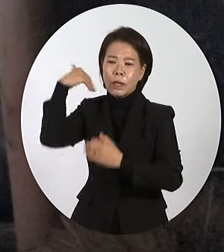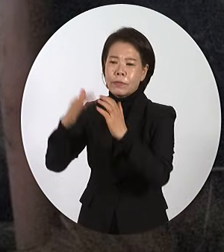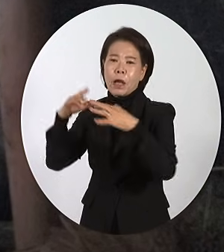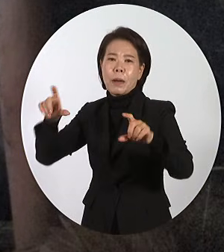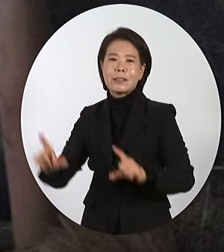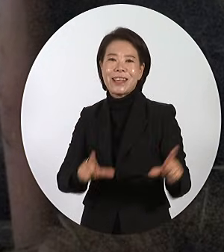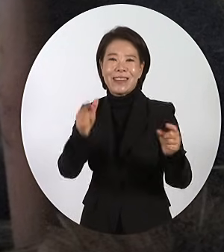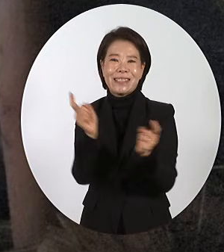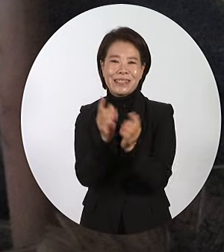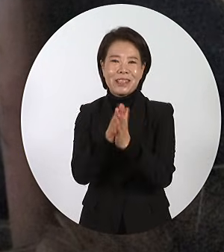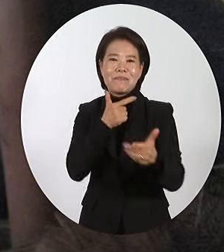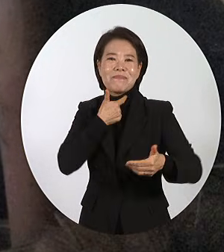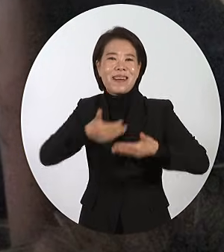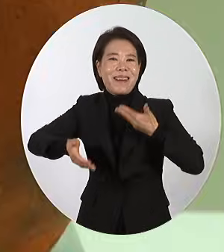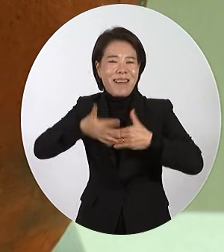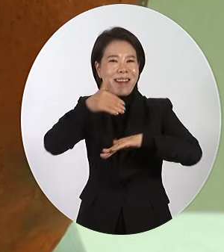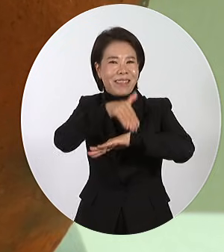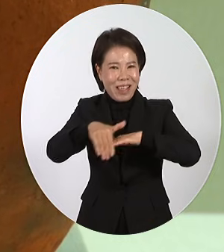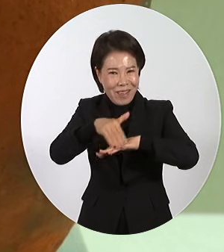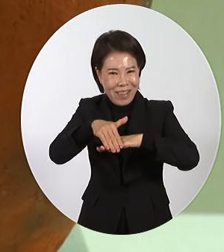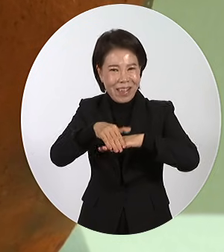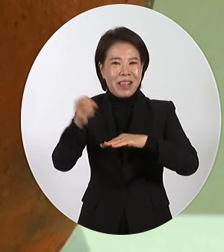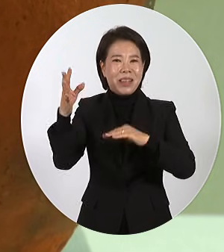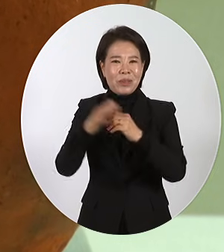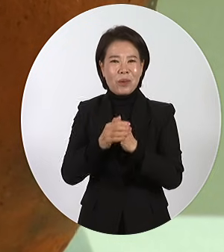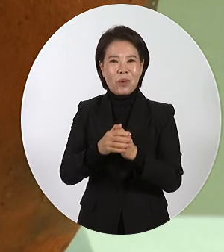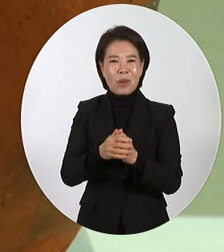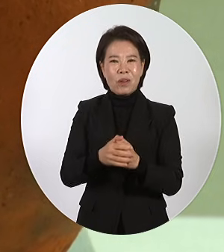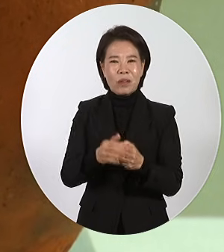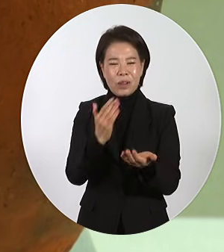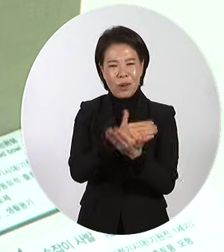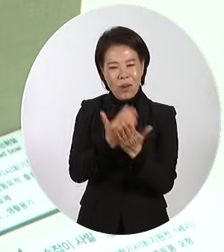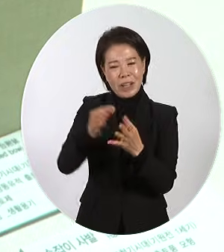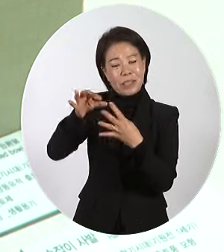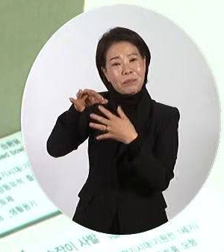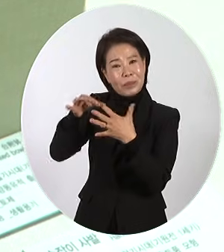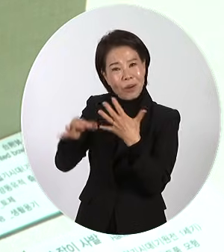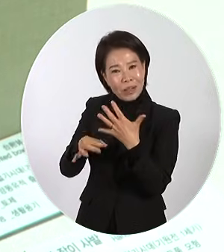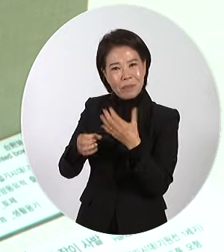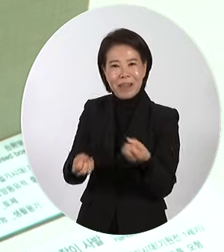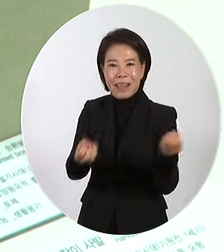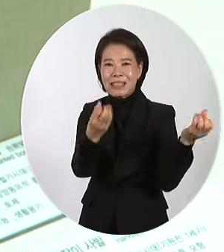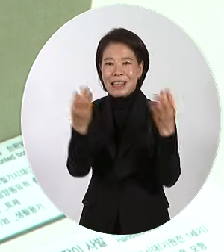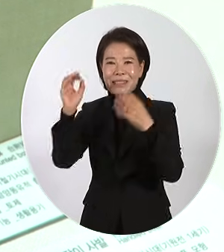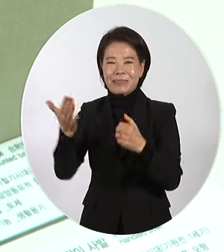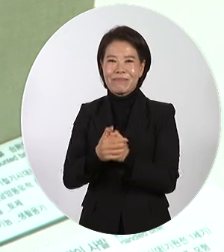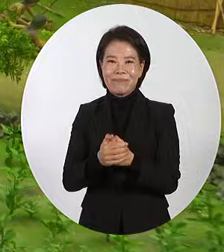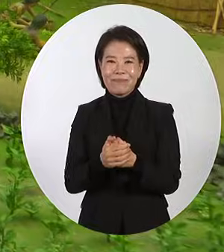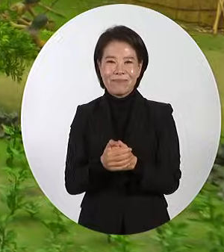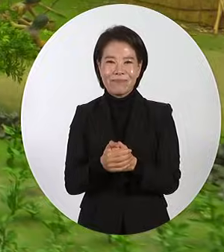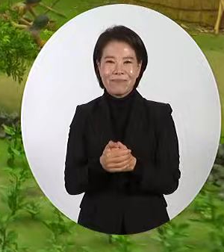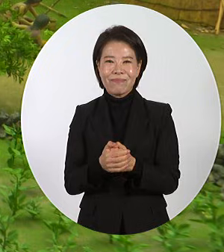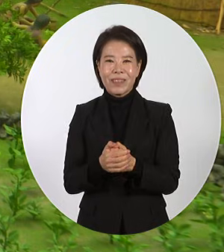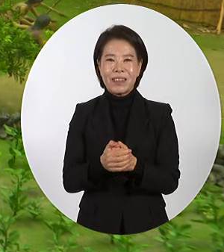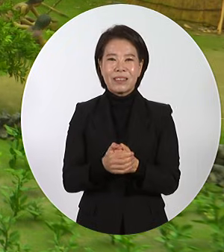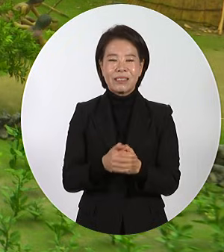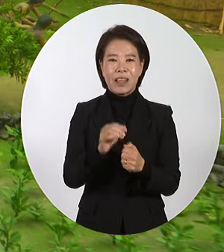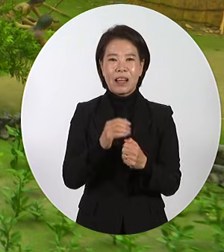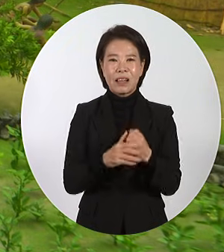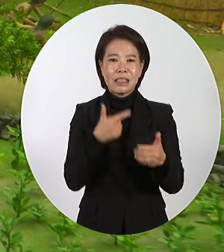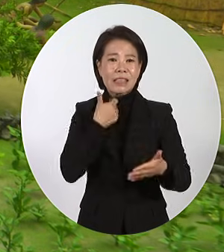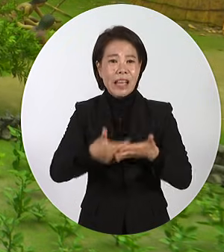선사마을 생활을 체험할 수 있도록 주를 주제로 한 프로그램이 운영됩니다. 삼양인 옷